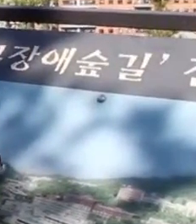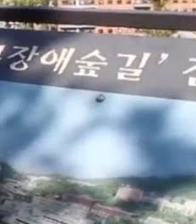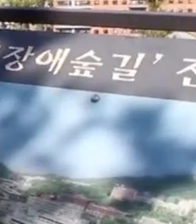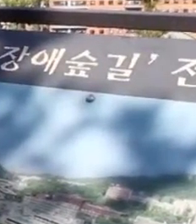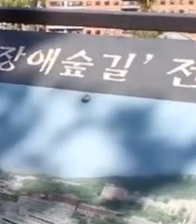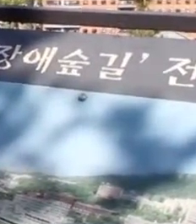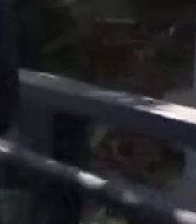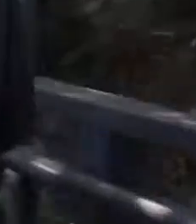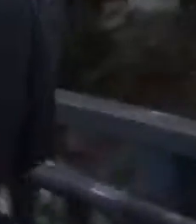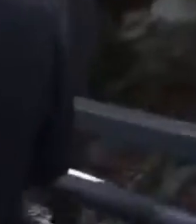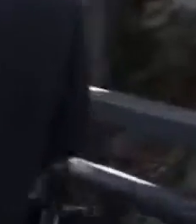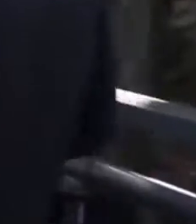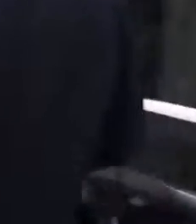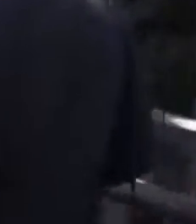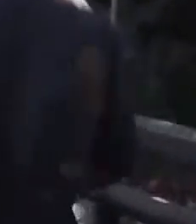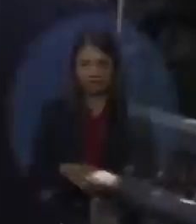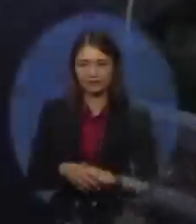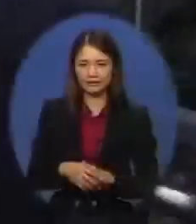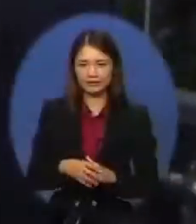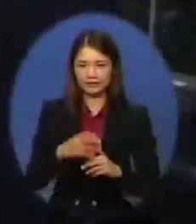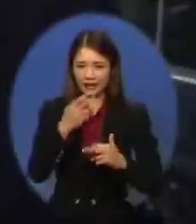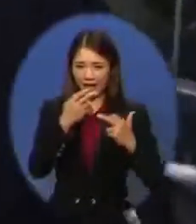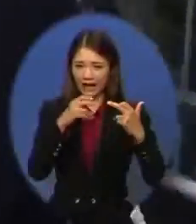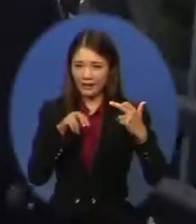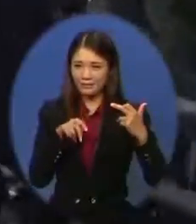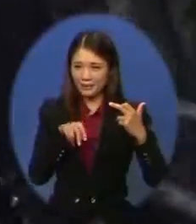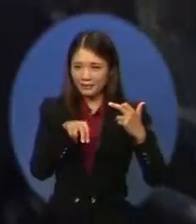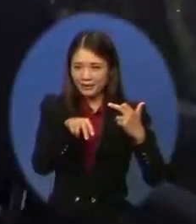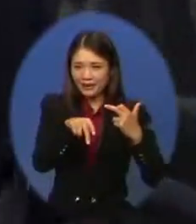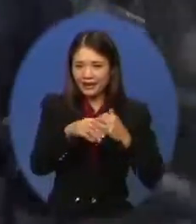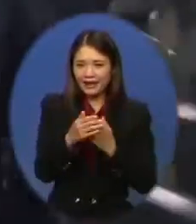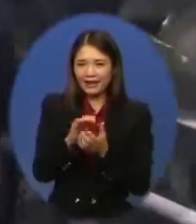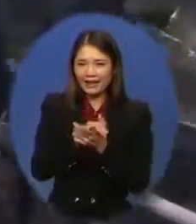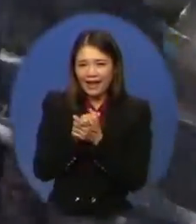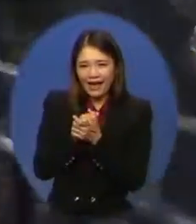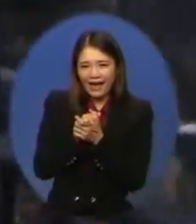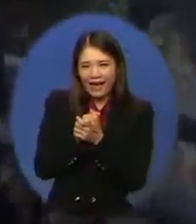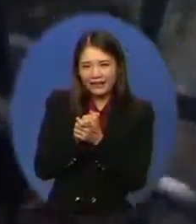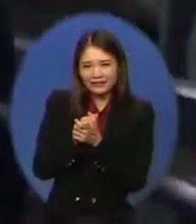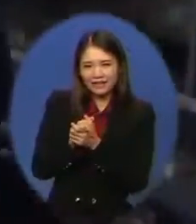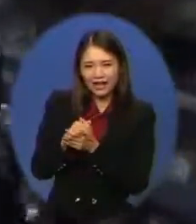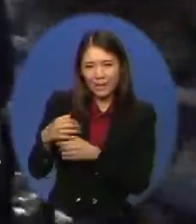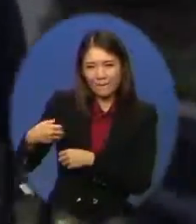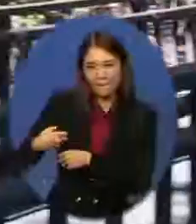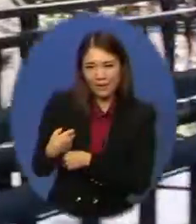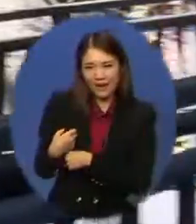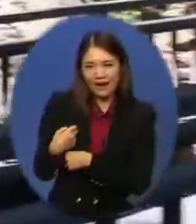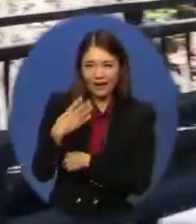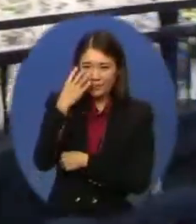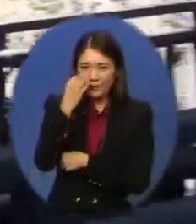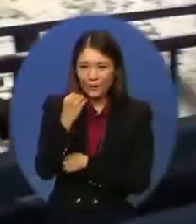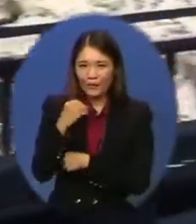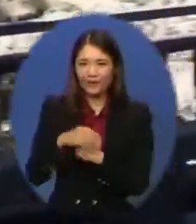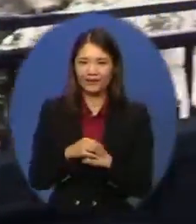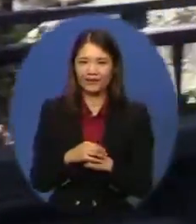아이고. 왜요? 산을 내려오는 길에 다정하게 팔짱을 끼고 내려오는 한 커플이 보였습니다.